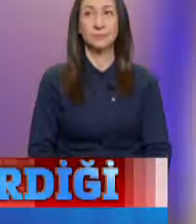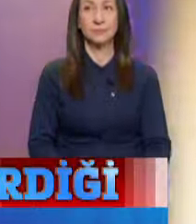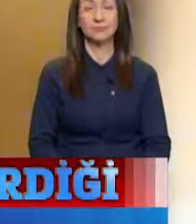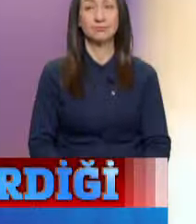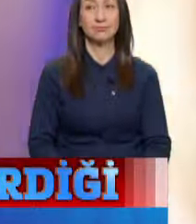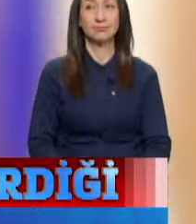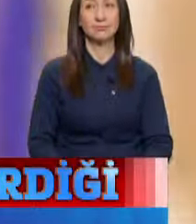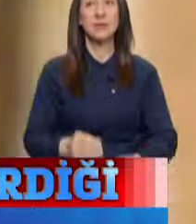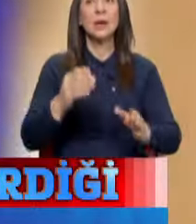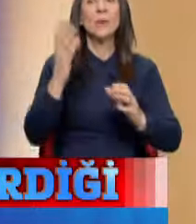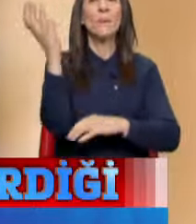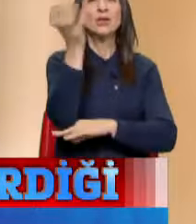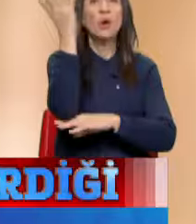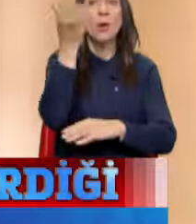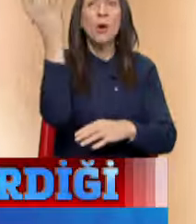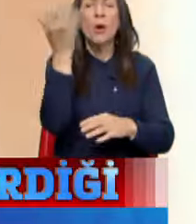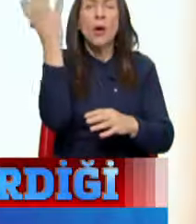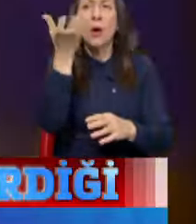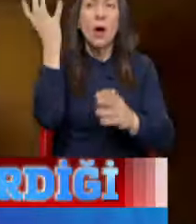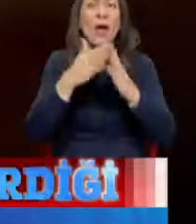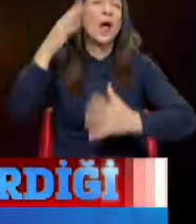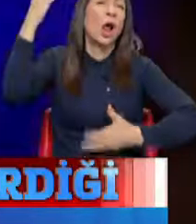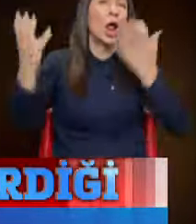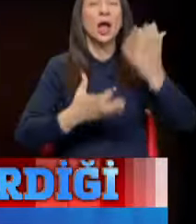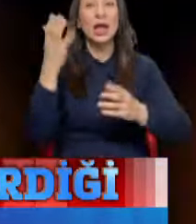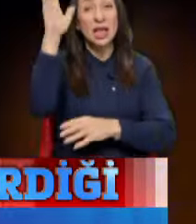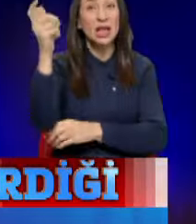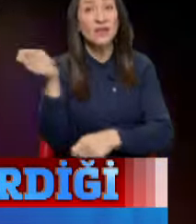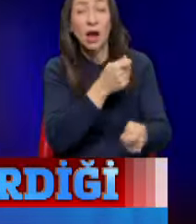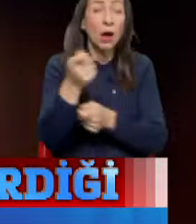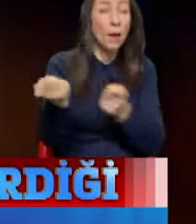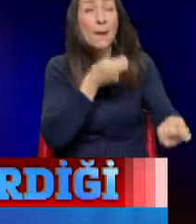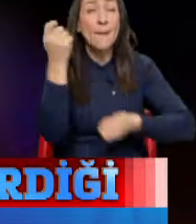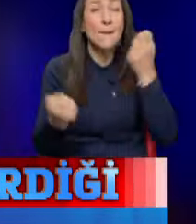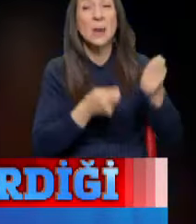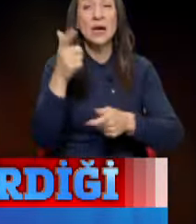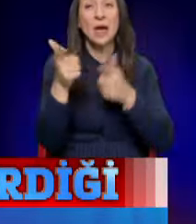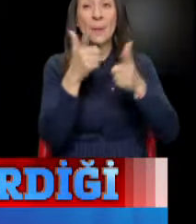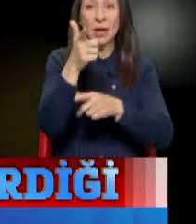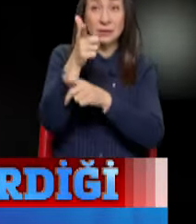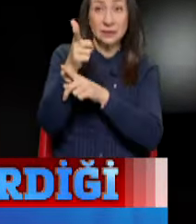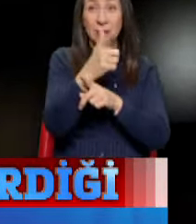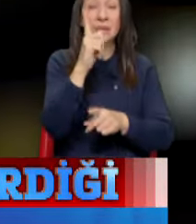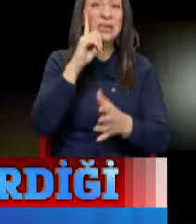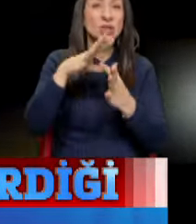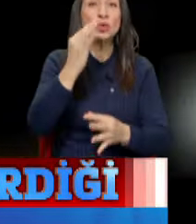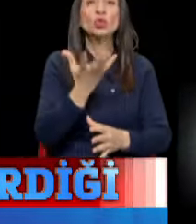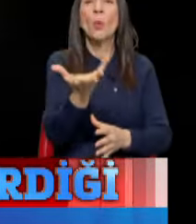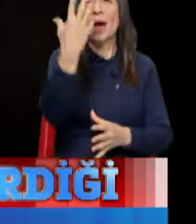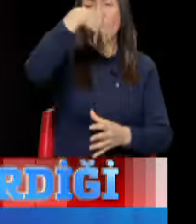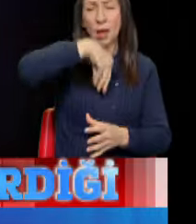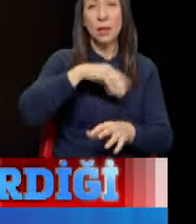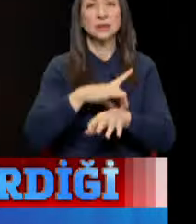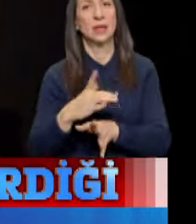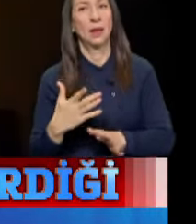başlıyoruz bacadan çıkan alevler evi yaktı itfaiye ekiplerinin alevlerle mücadelesi kameralara yansırken bir kişi Dumandan etkilendi